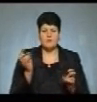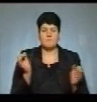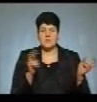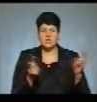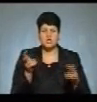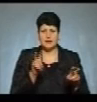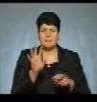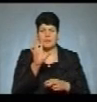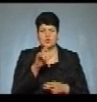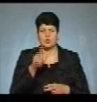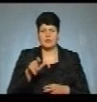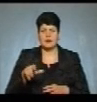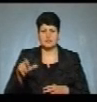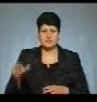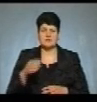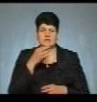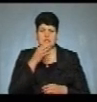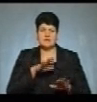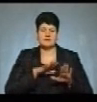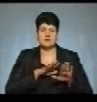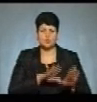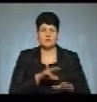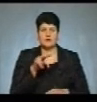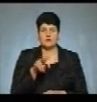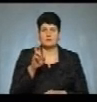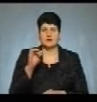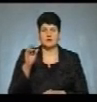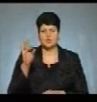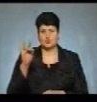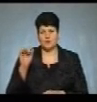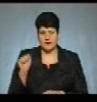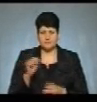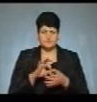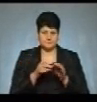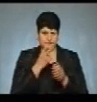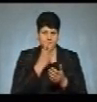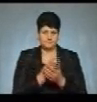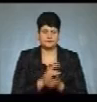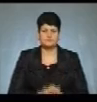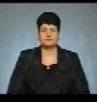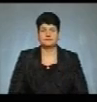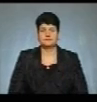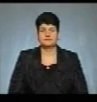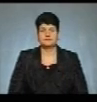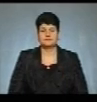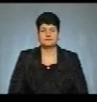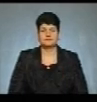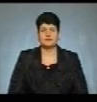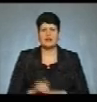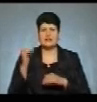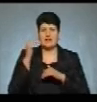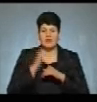глядачів, повідомив заступник міського голови Тернополя Леонід Бицюра. Детальніше у сюжеті Богдана Боденчука. На